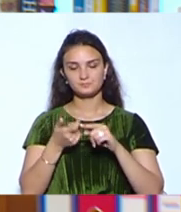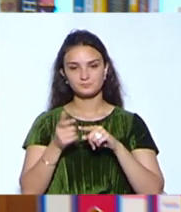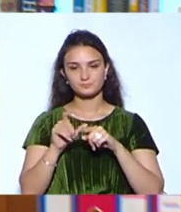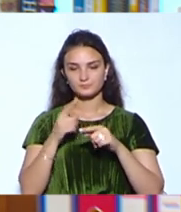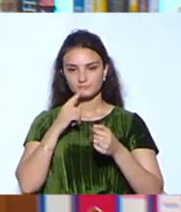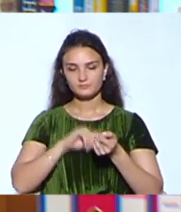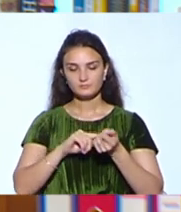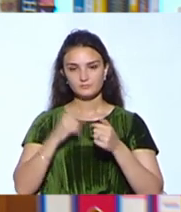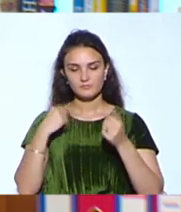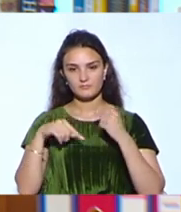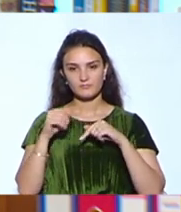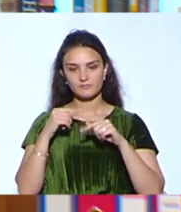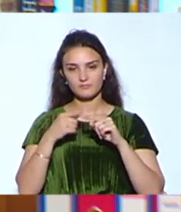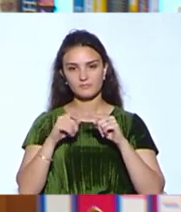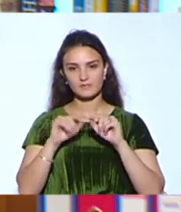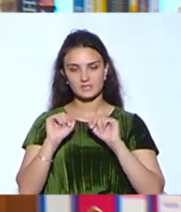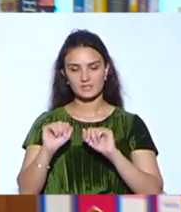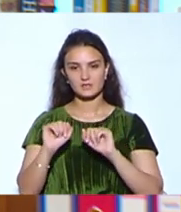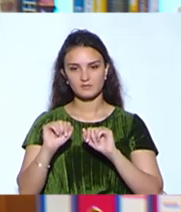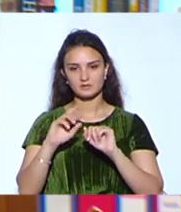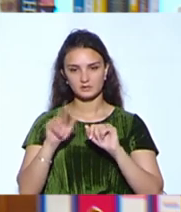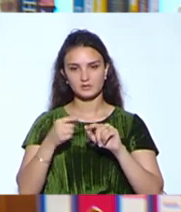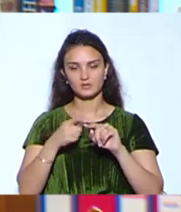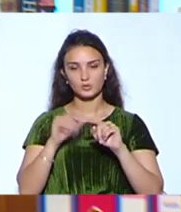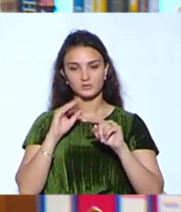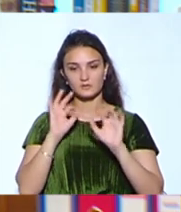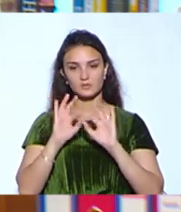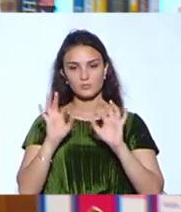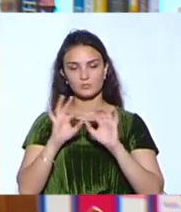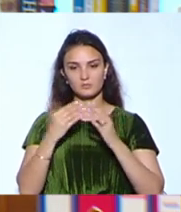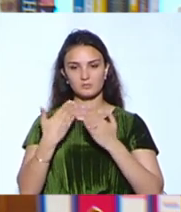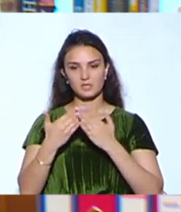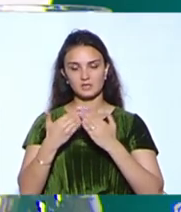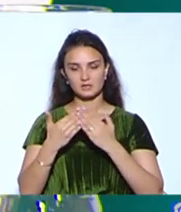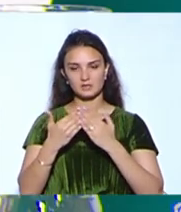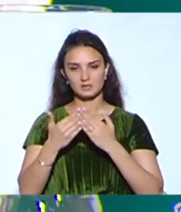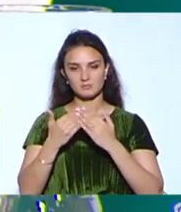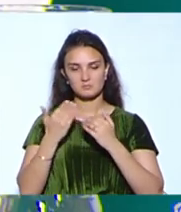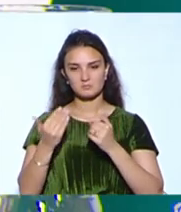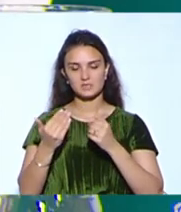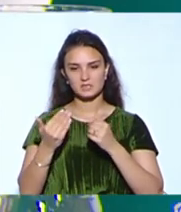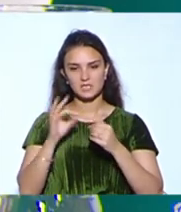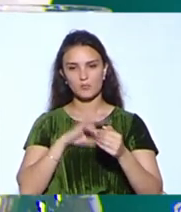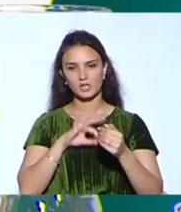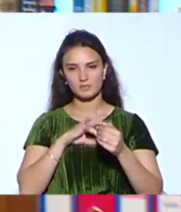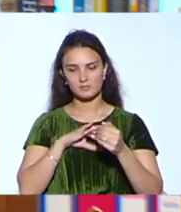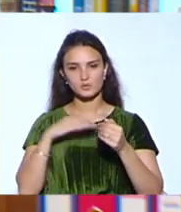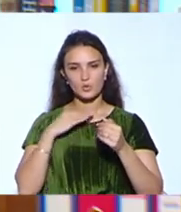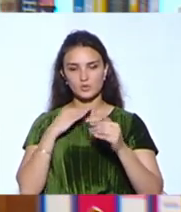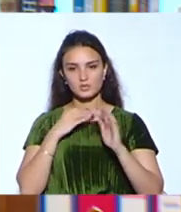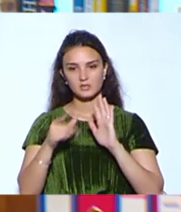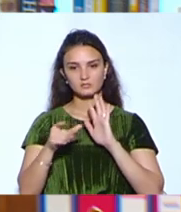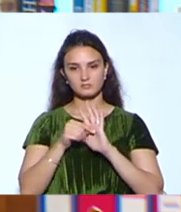დაიყვანს სისხლძარღვების დასაცავად და როდესაც ვლაპარაკოთ მაგალითად მის გამოყენებაზე